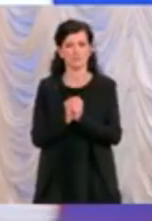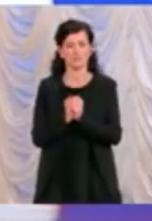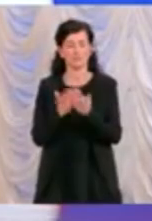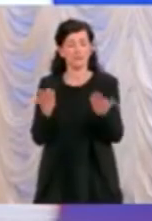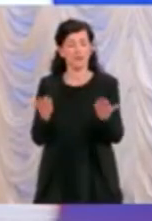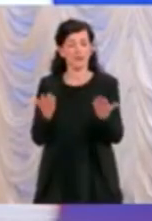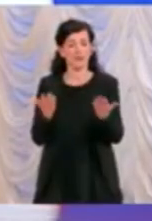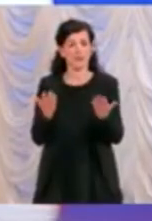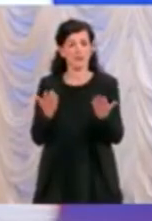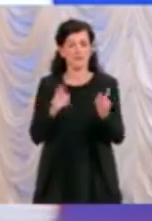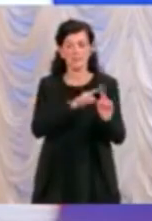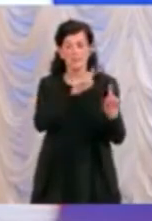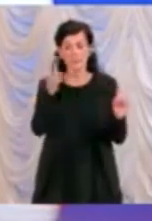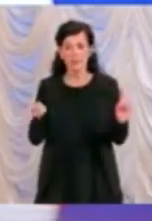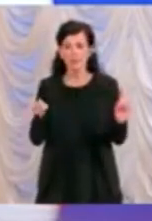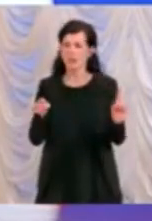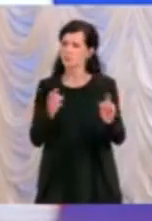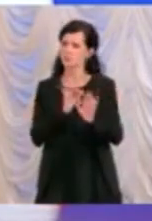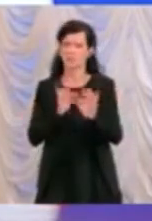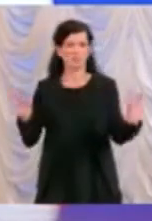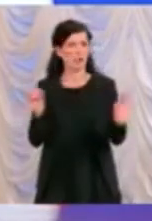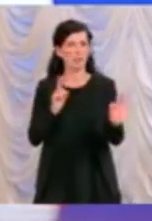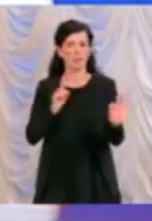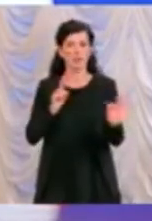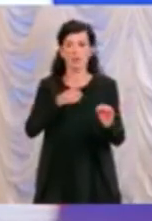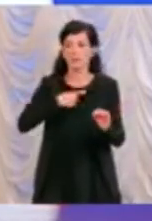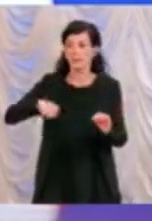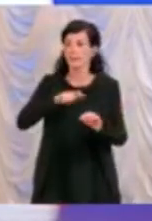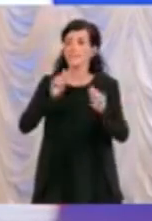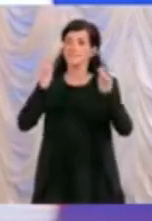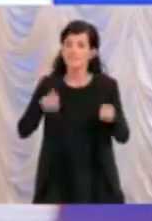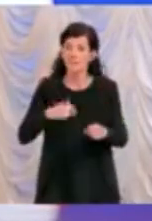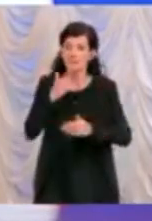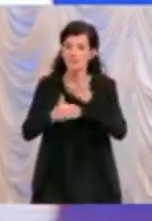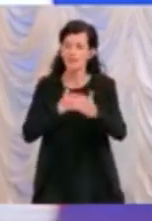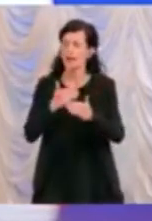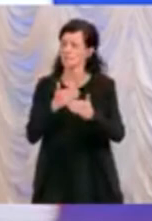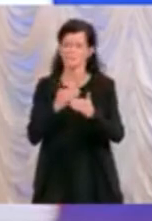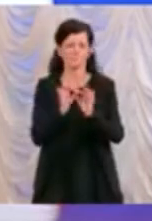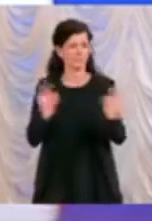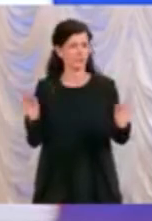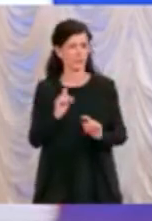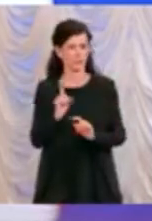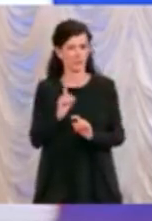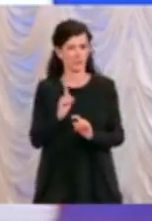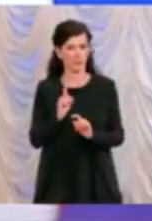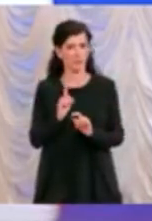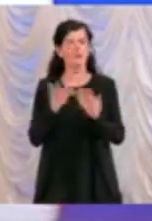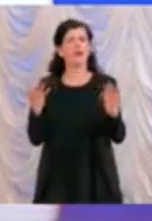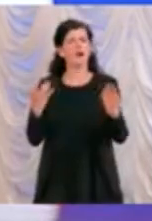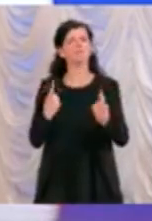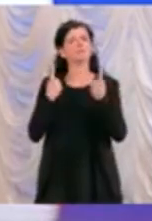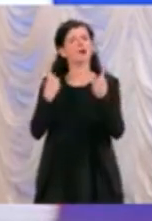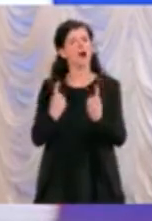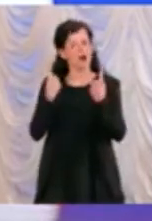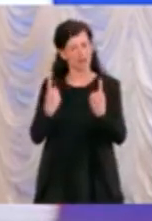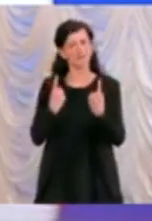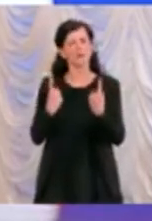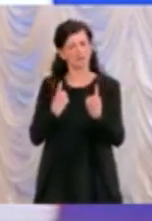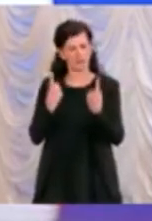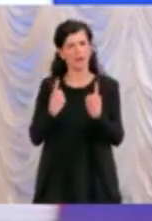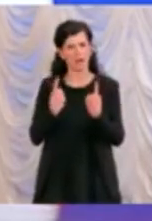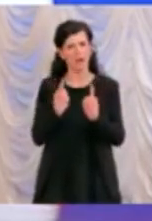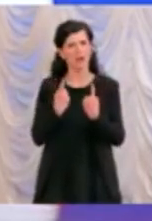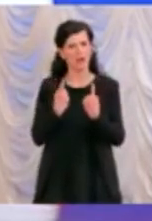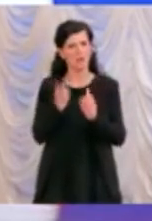in quella condizione di poter ripartire a pieno regime dobbiamo quindi attendere ancora quello